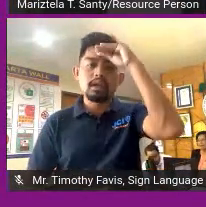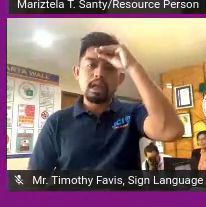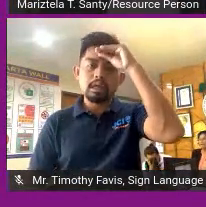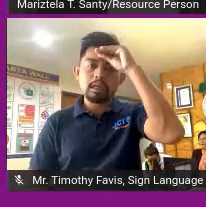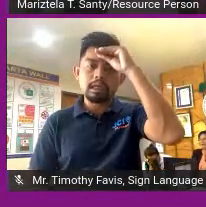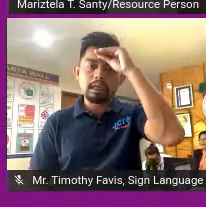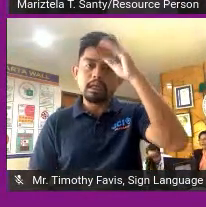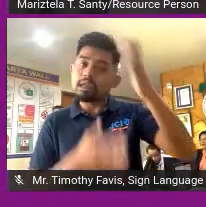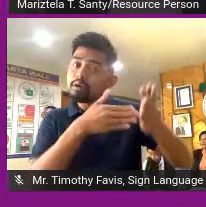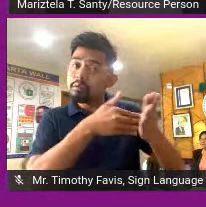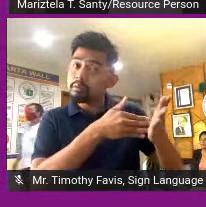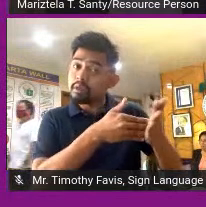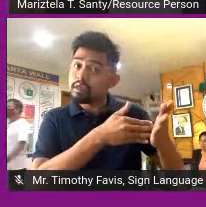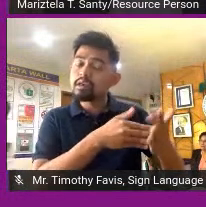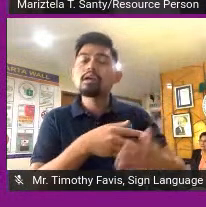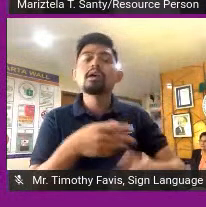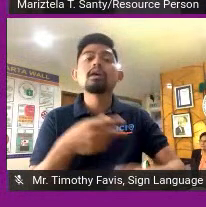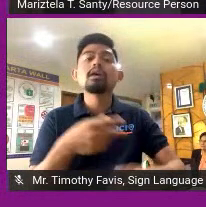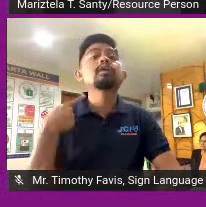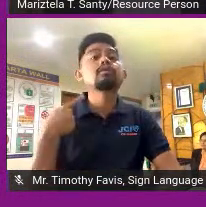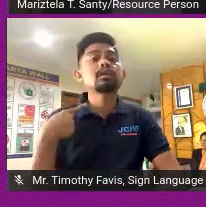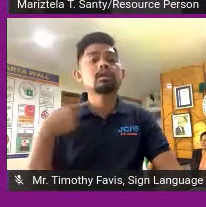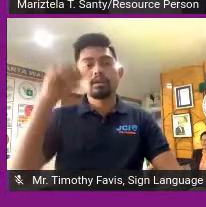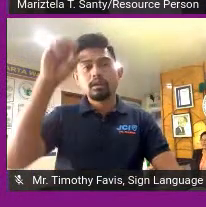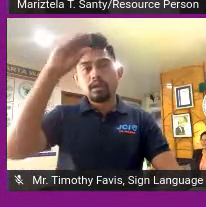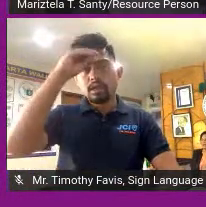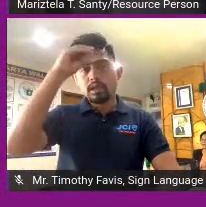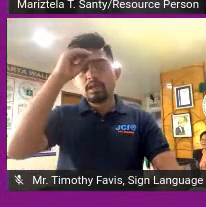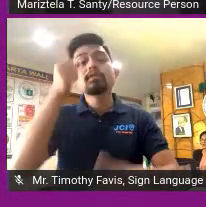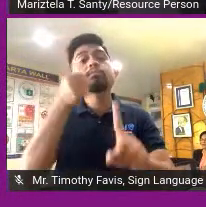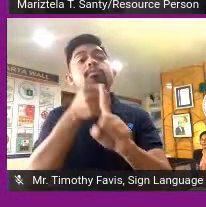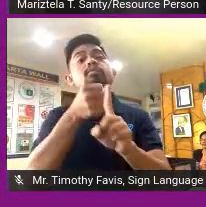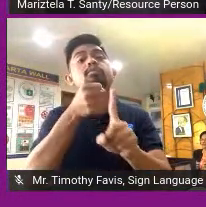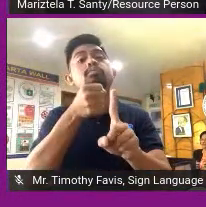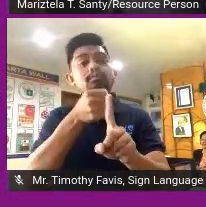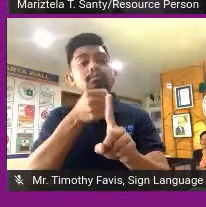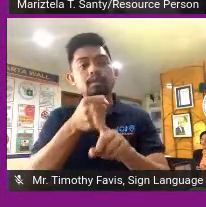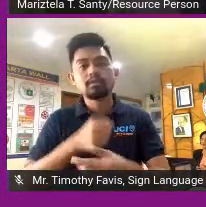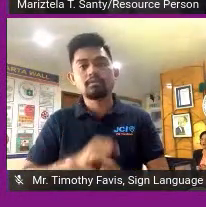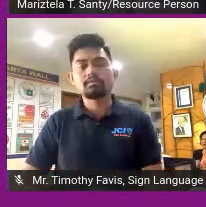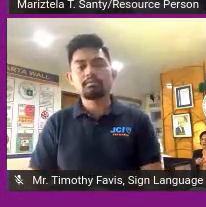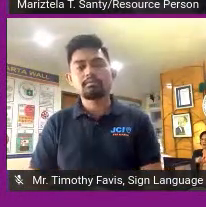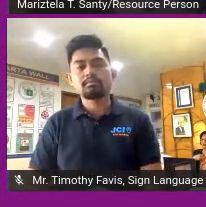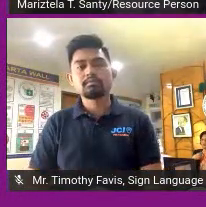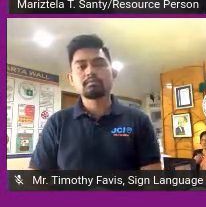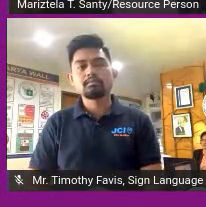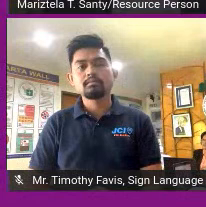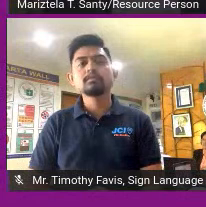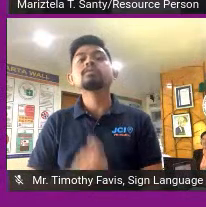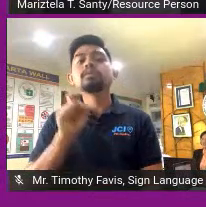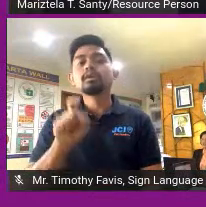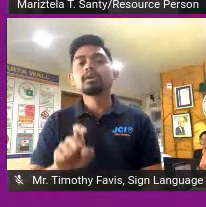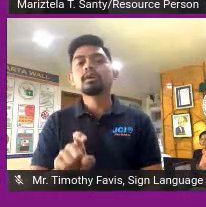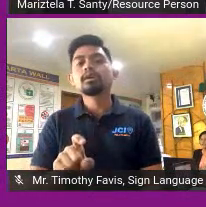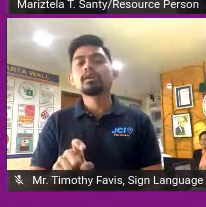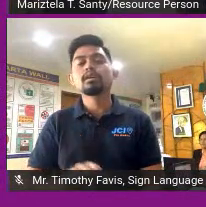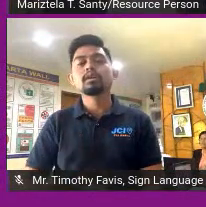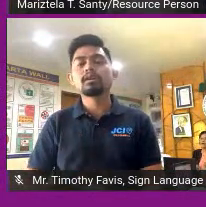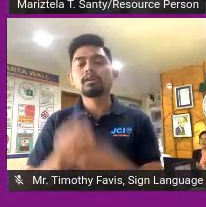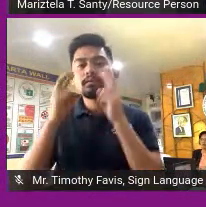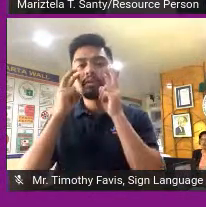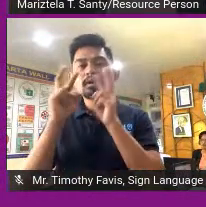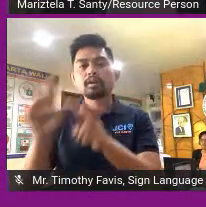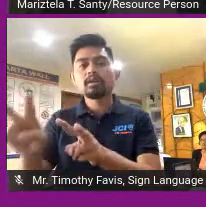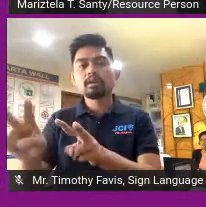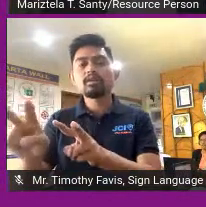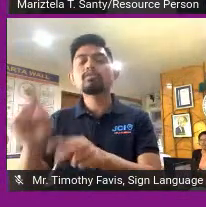inaapi, may mga lalaki naman na battered. And it is nice to deal or to see the needs,